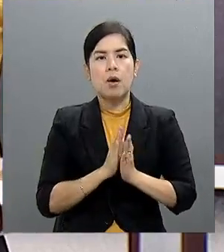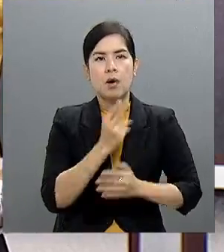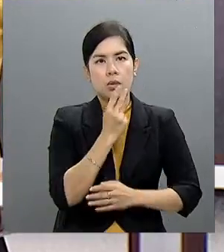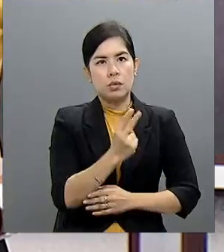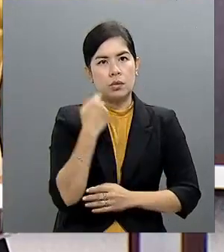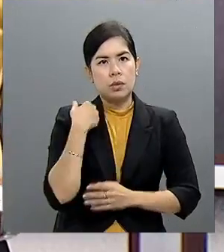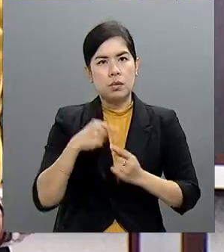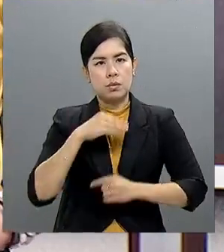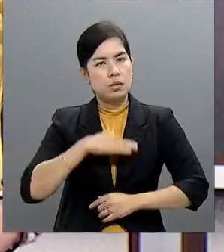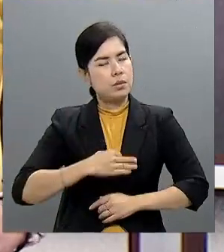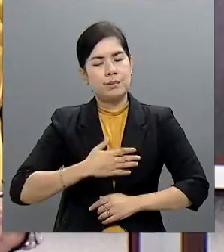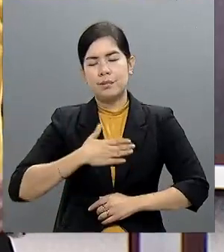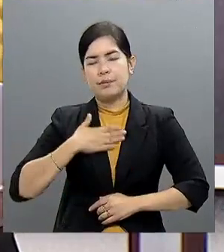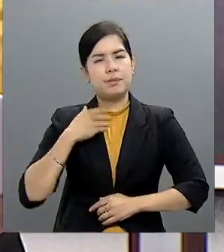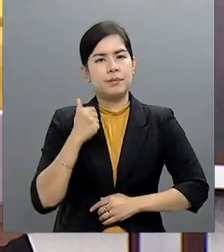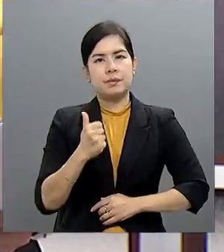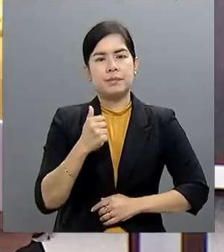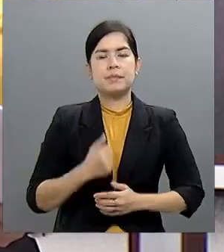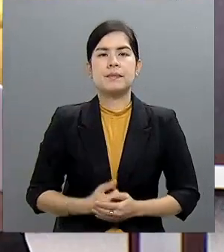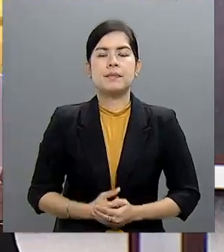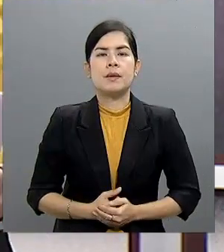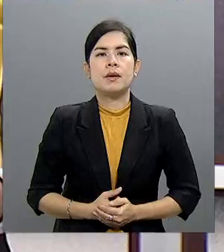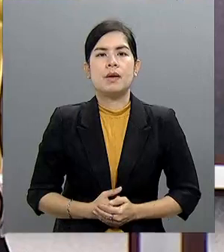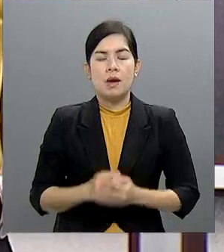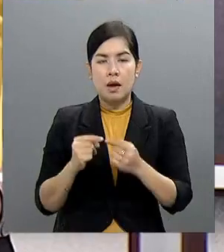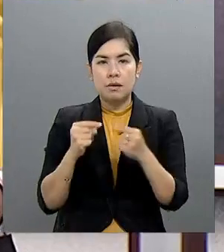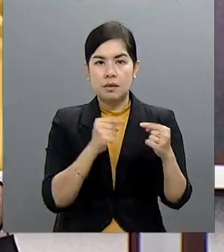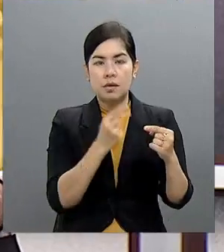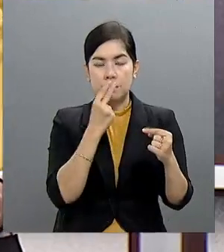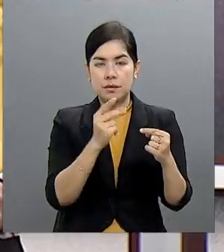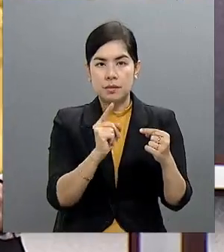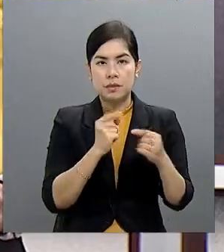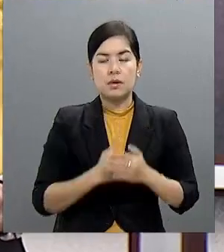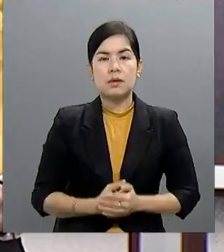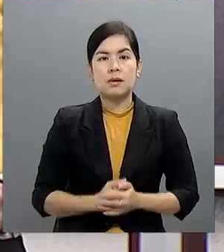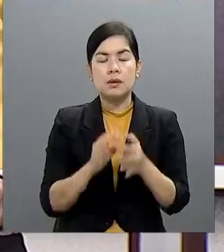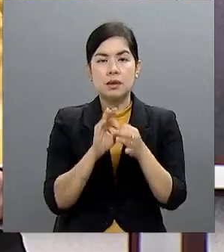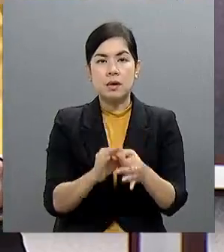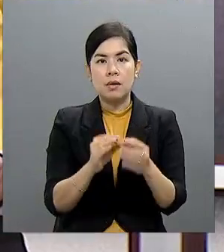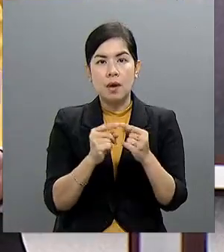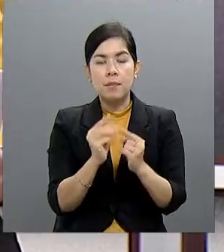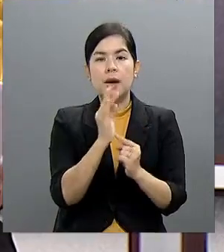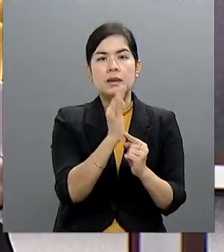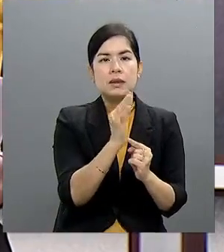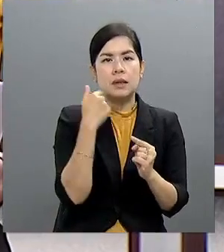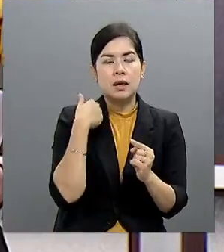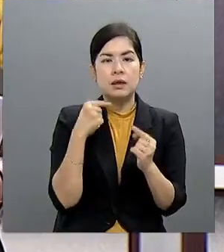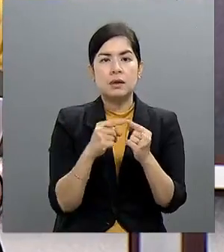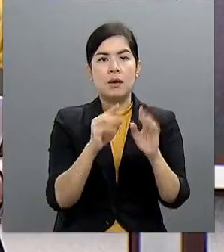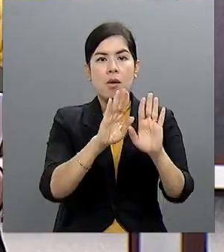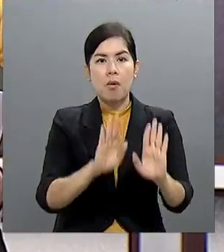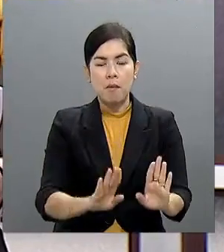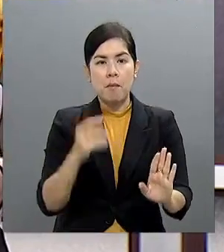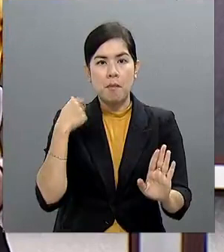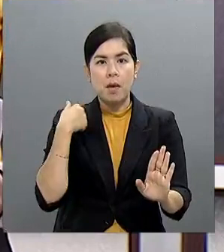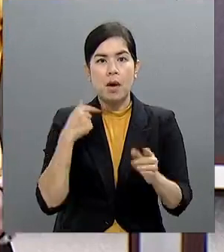ยไม่รู้ตัวจริงๆนะคะป้ายต่อไปค่ะคุณผู้ชมคะเป็นการถวายเทียนพรรษาแบบ New Normal กันบ้างรองน